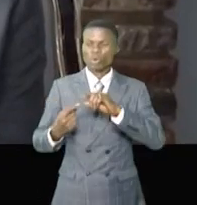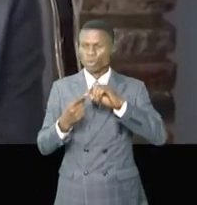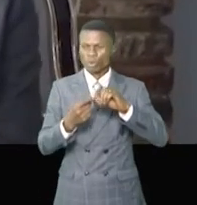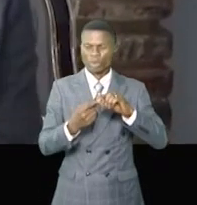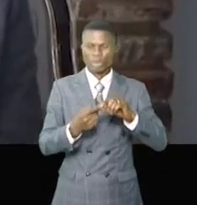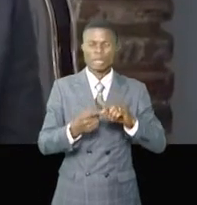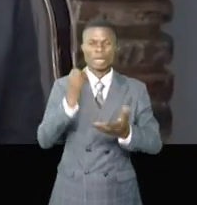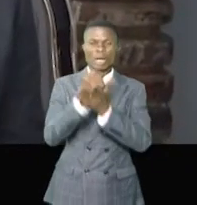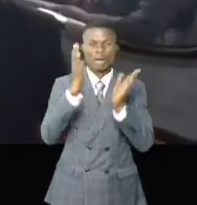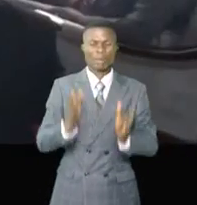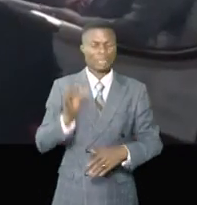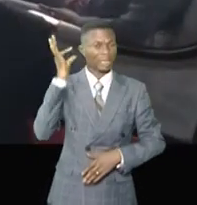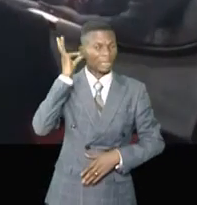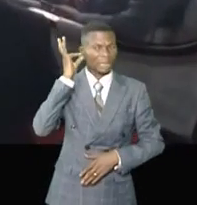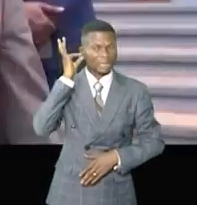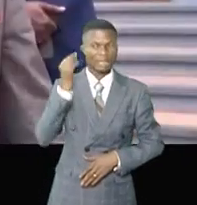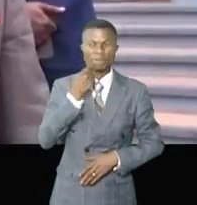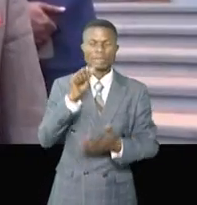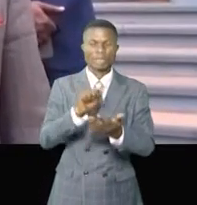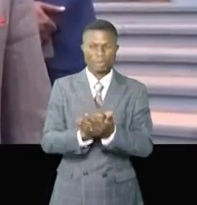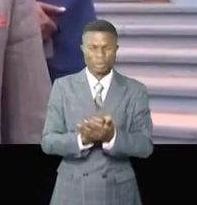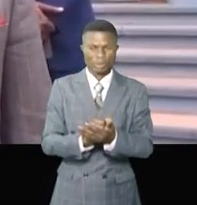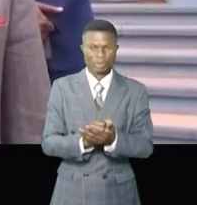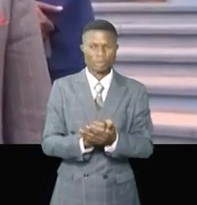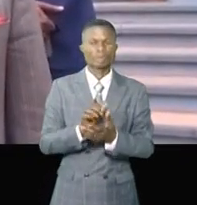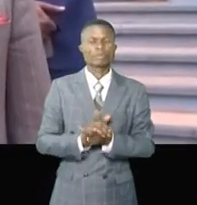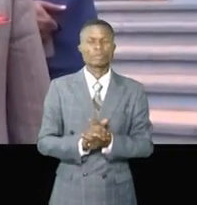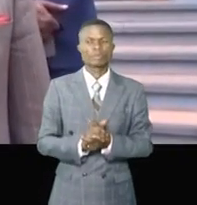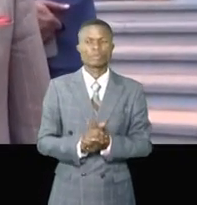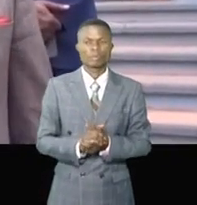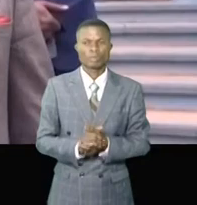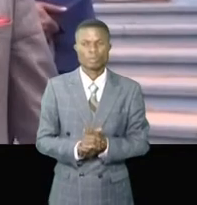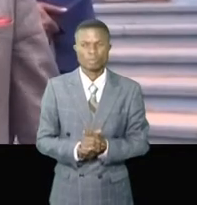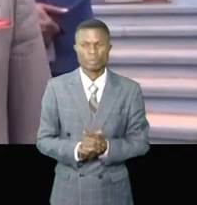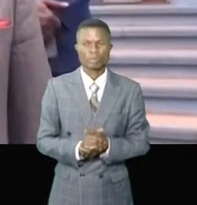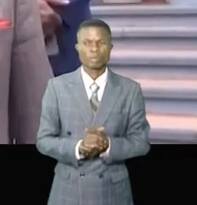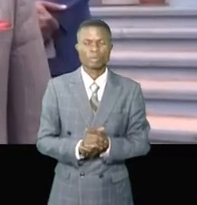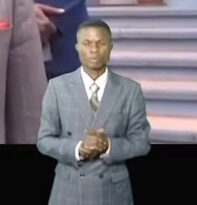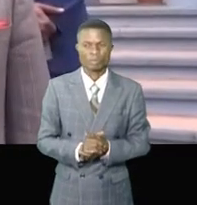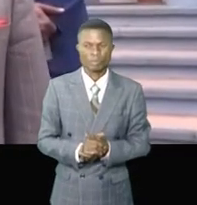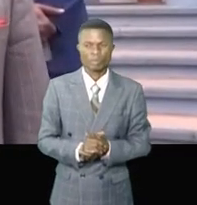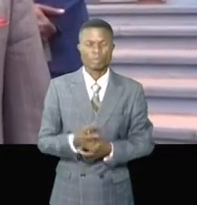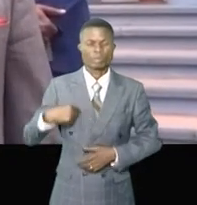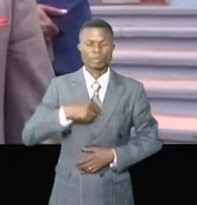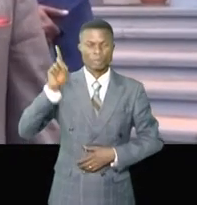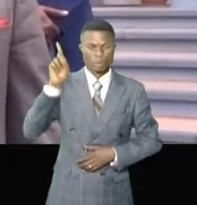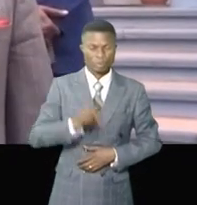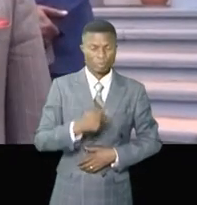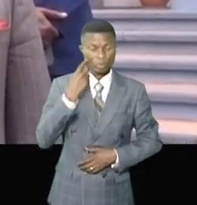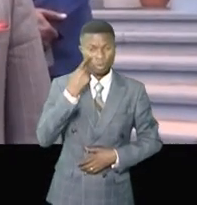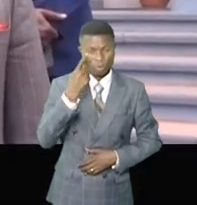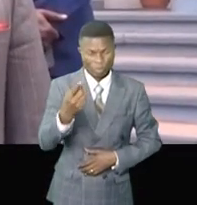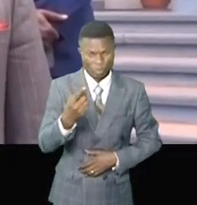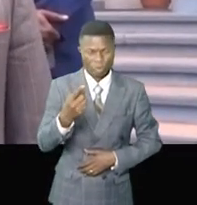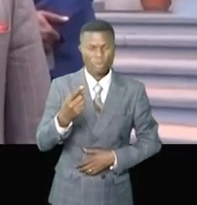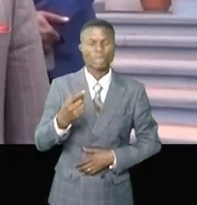a dit le diplomate kenyan. The purpose of the visit was to show our friends, Kenya and the... Nous sommes venus aussi voir comment est-ce que